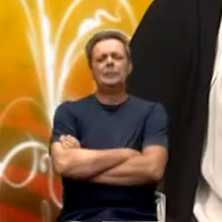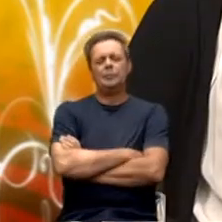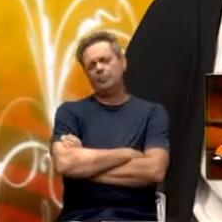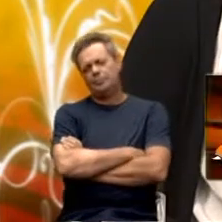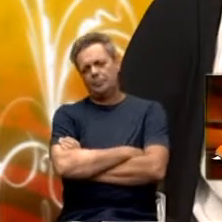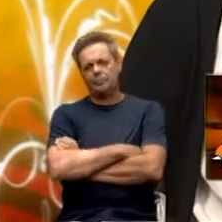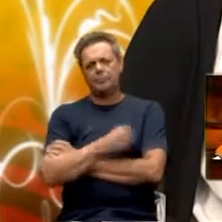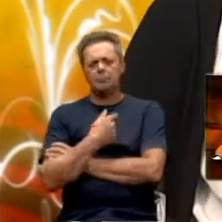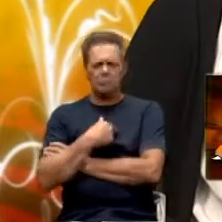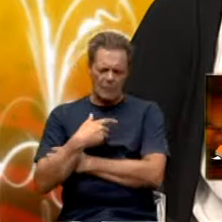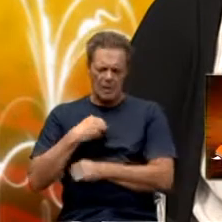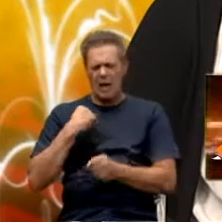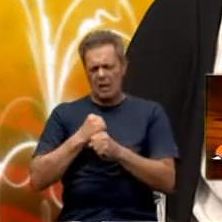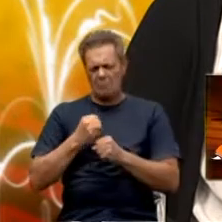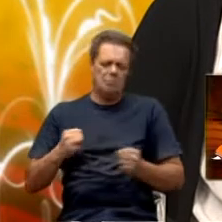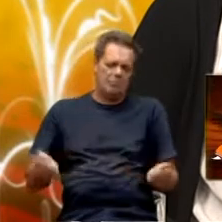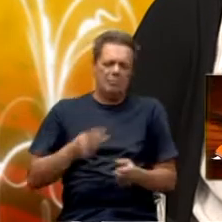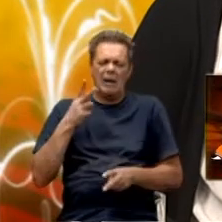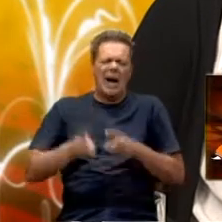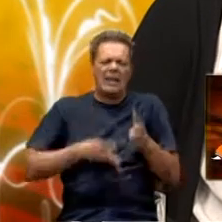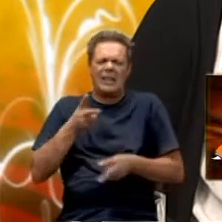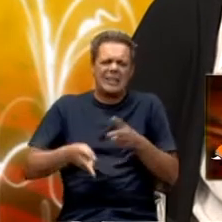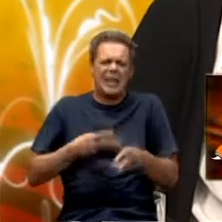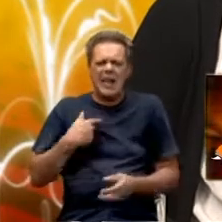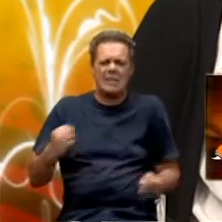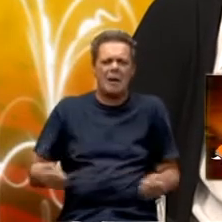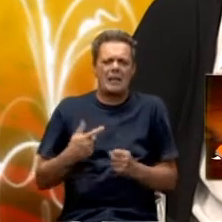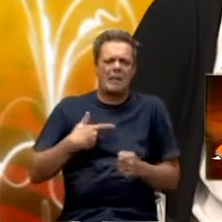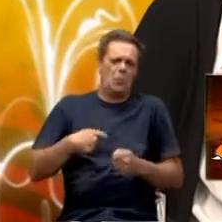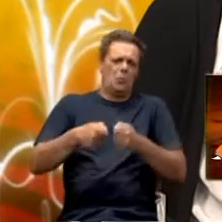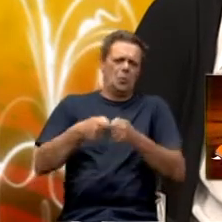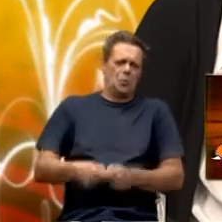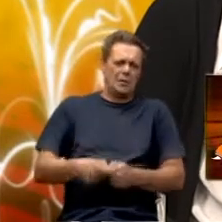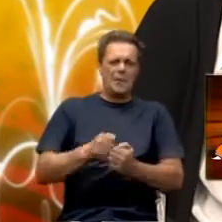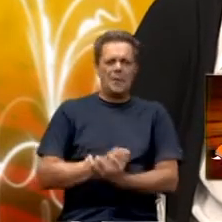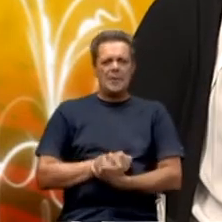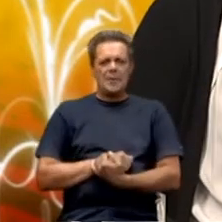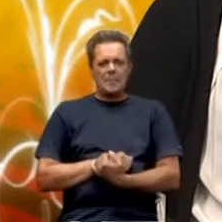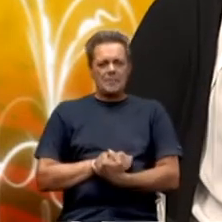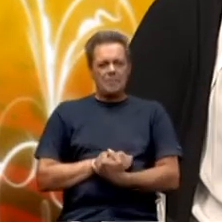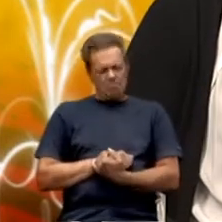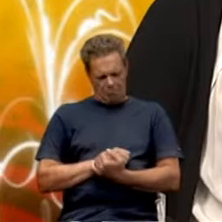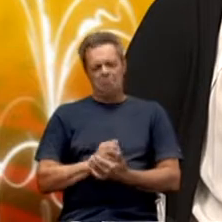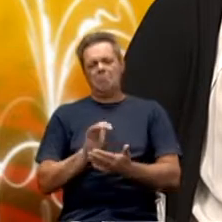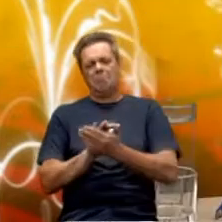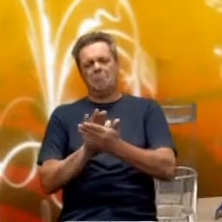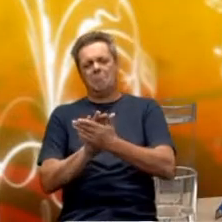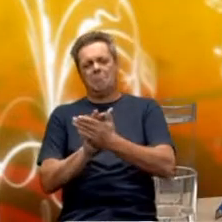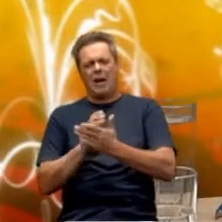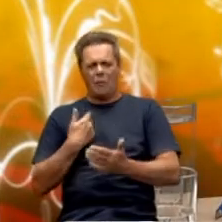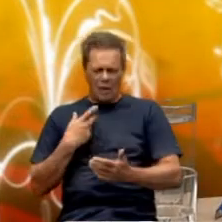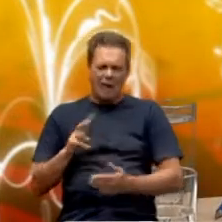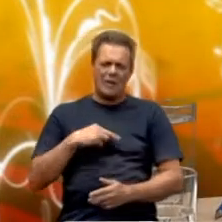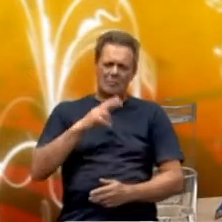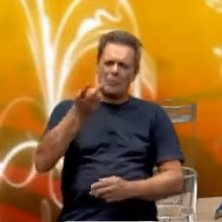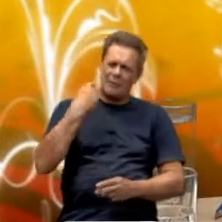Inače bavim se atletikom i aktivna sam u udruzi. Bravo. Bravo. Evo i vas pozivam da dođete